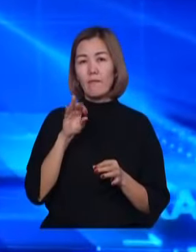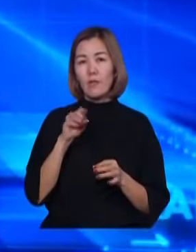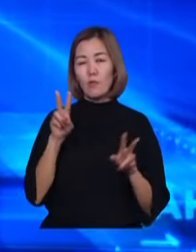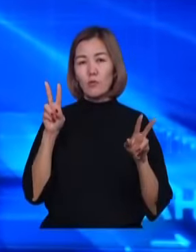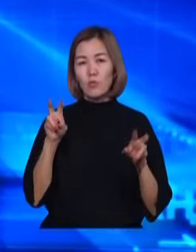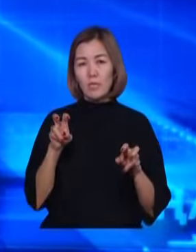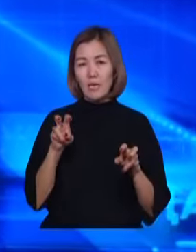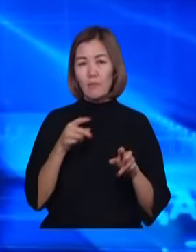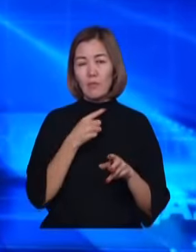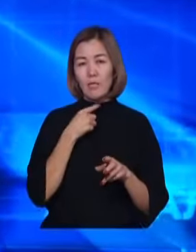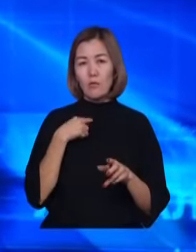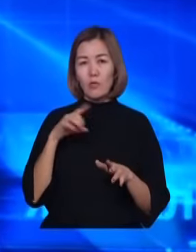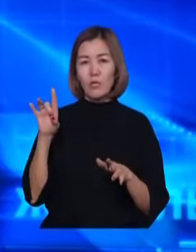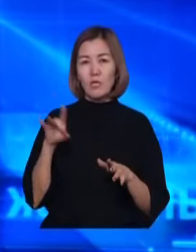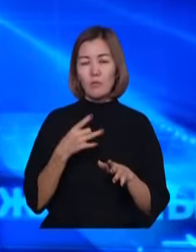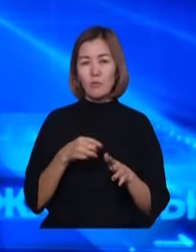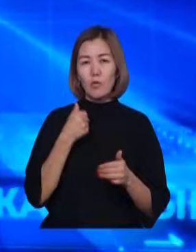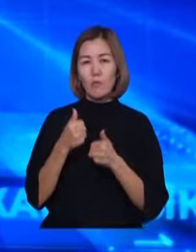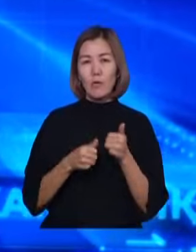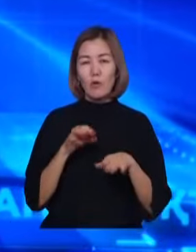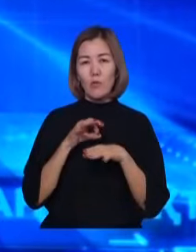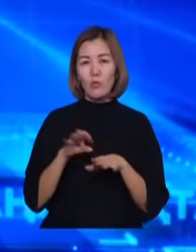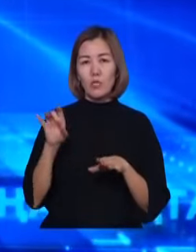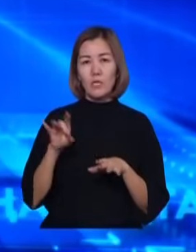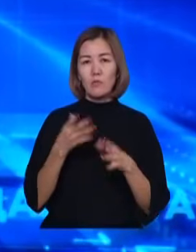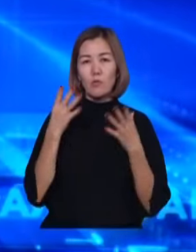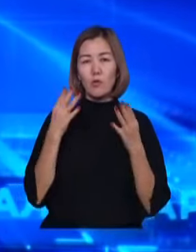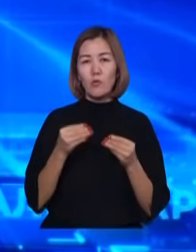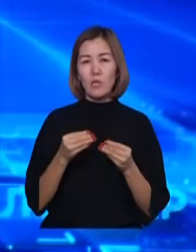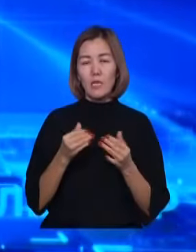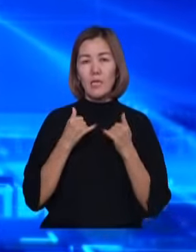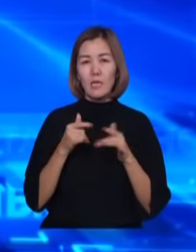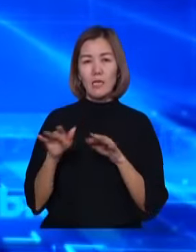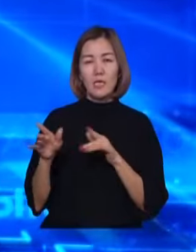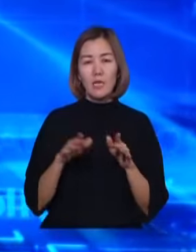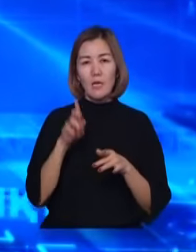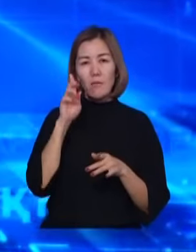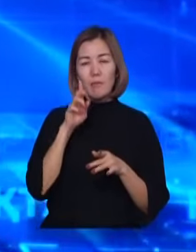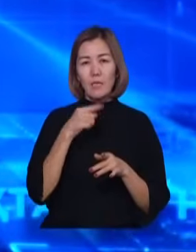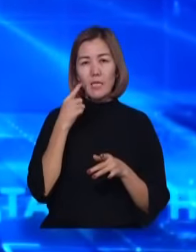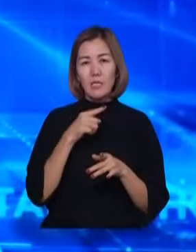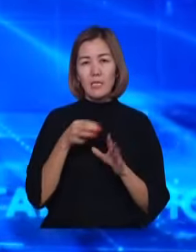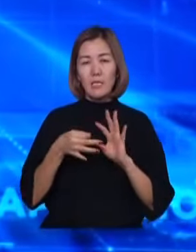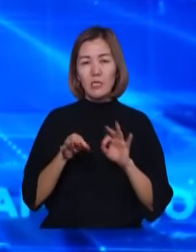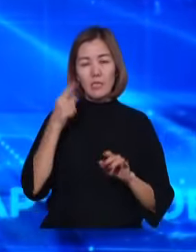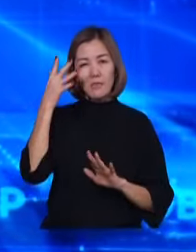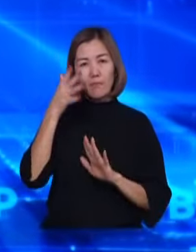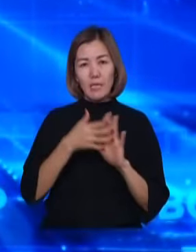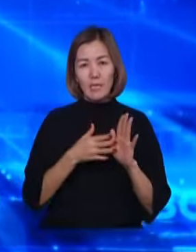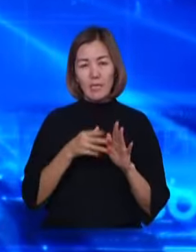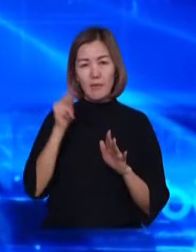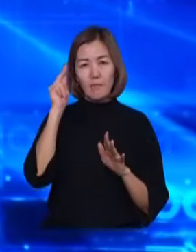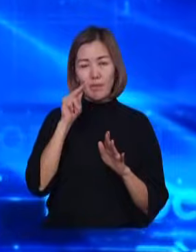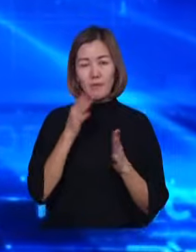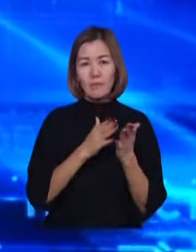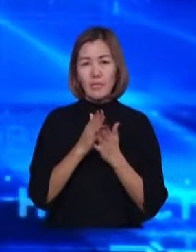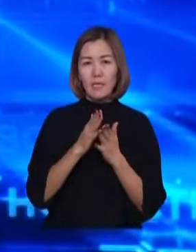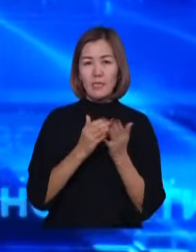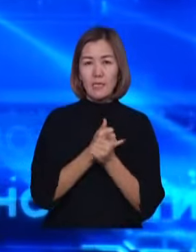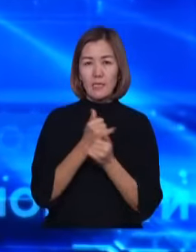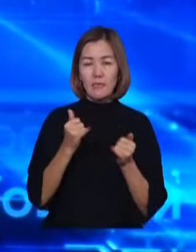Осындай тақырыппен Талдықорғанда республикалық байқау өтті. Республика күніне арналған шараға мемлекеттік тілді жетік меңгерген білім беру саласында